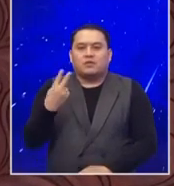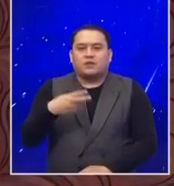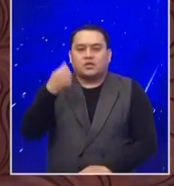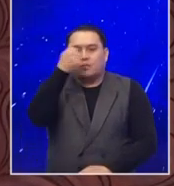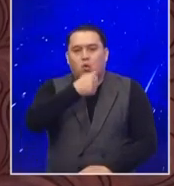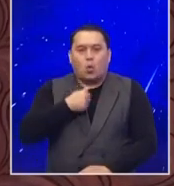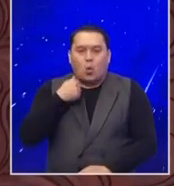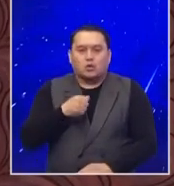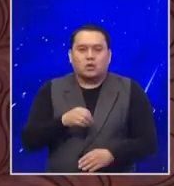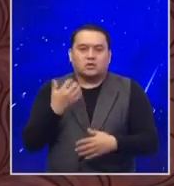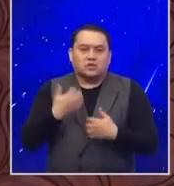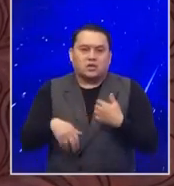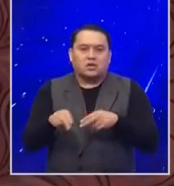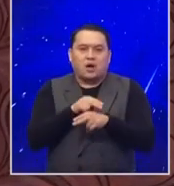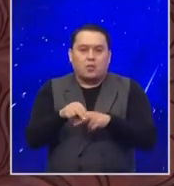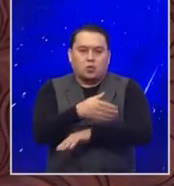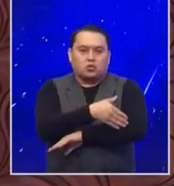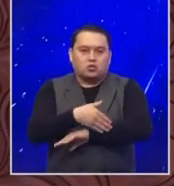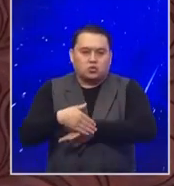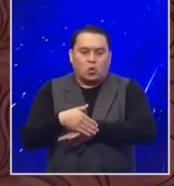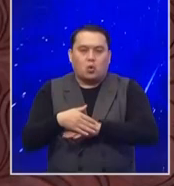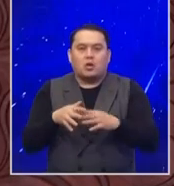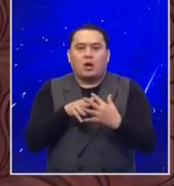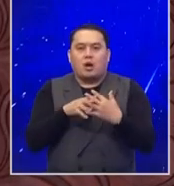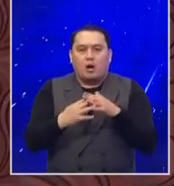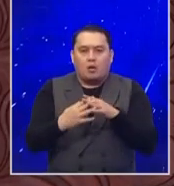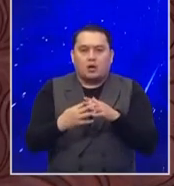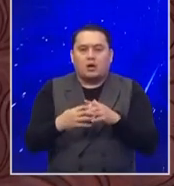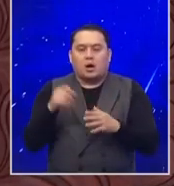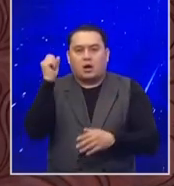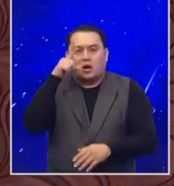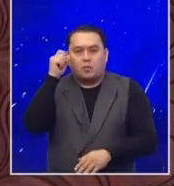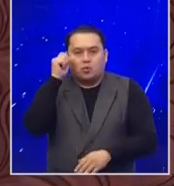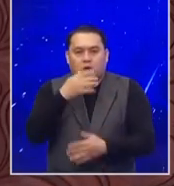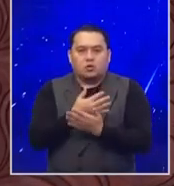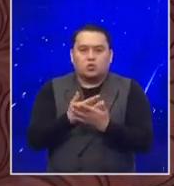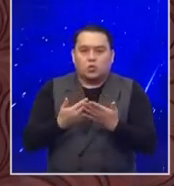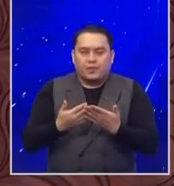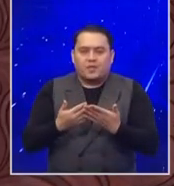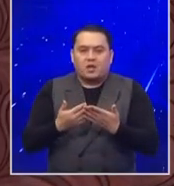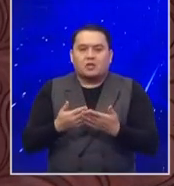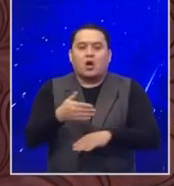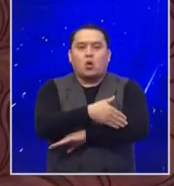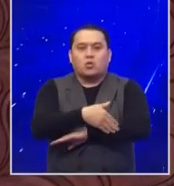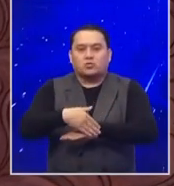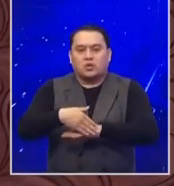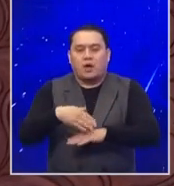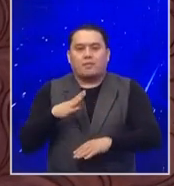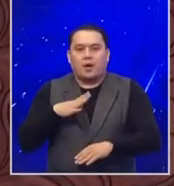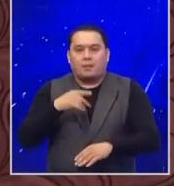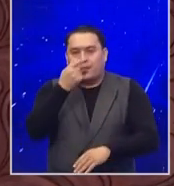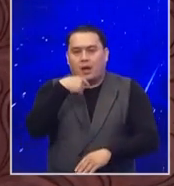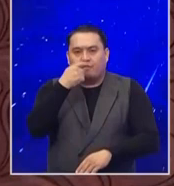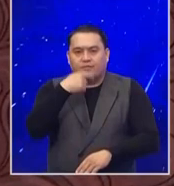2020 году проведен средний ремонт улиц сел Абай, Матай, Баисова, Карабулак, Шимыр и многих других. На улицах Акименко,